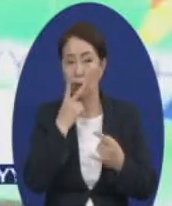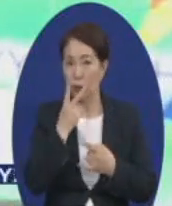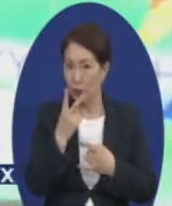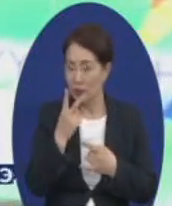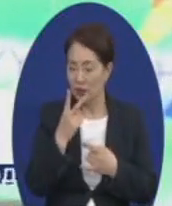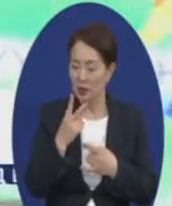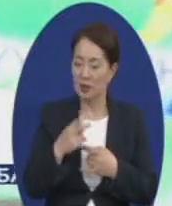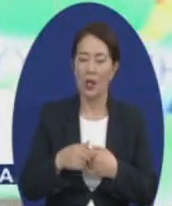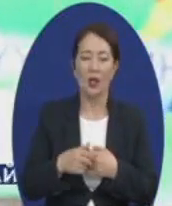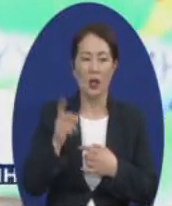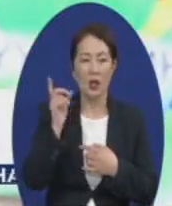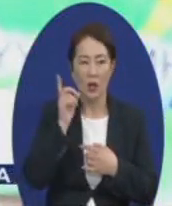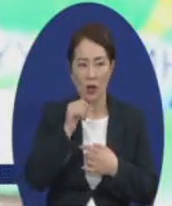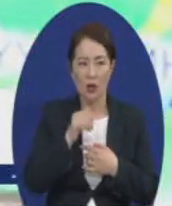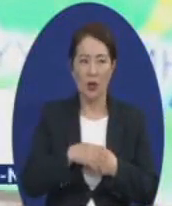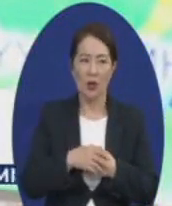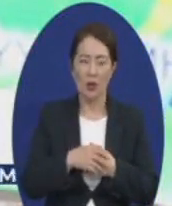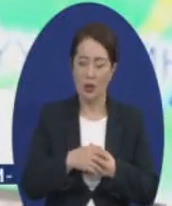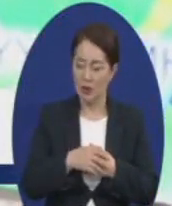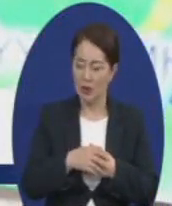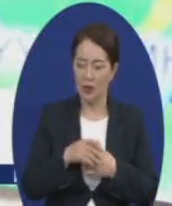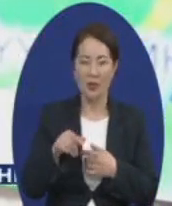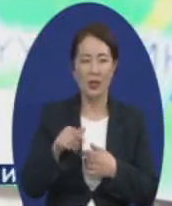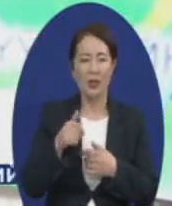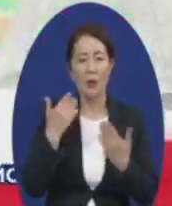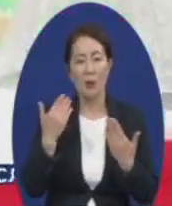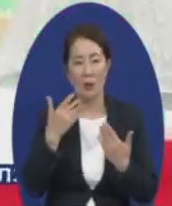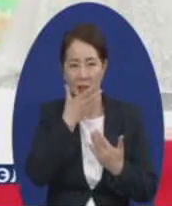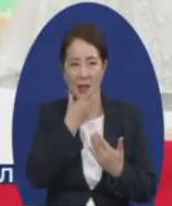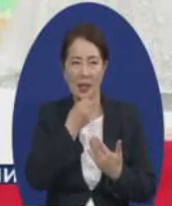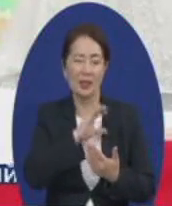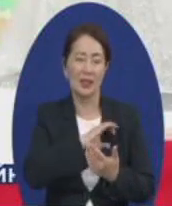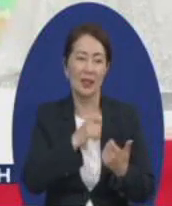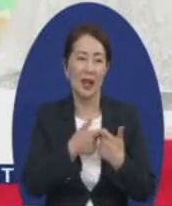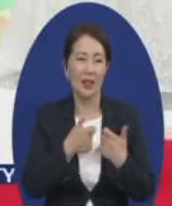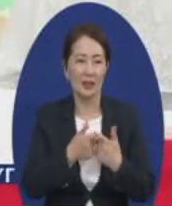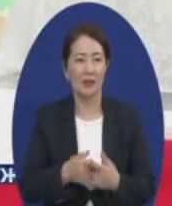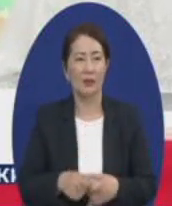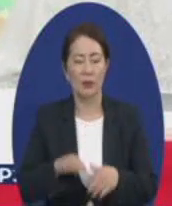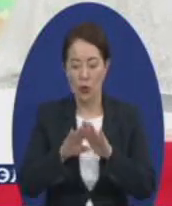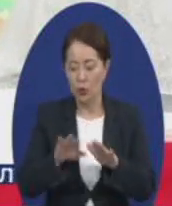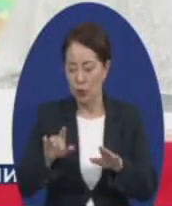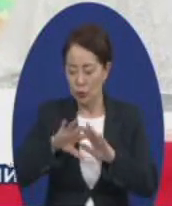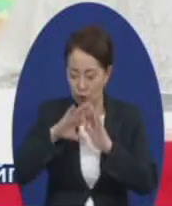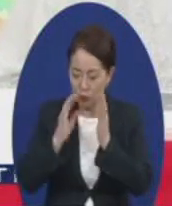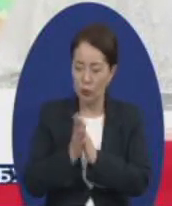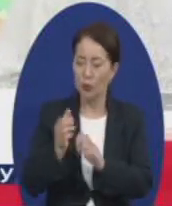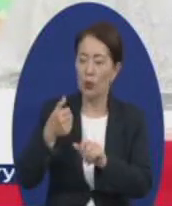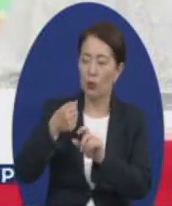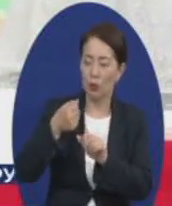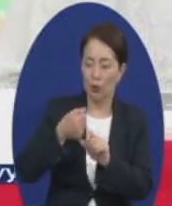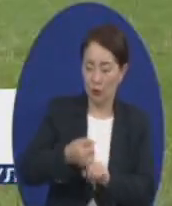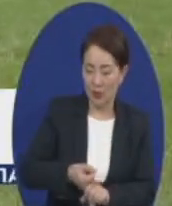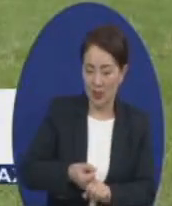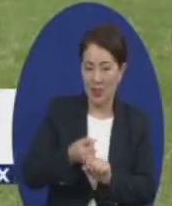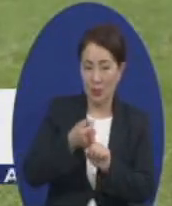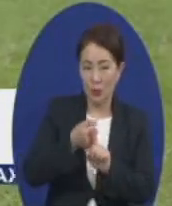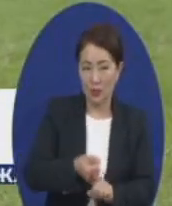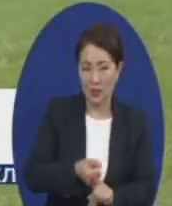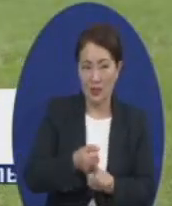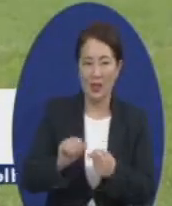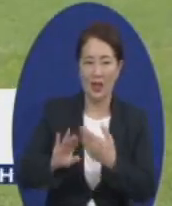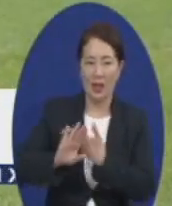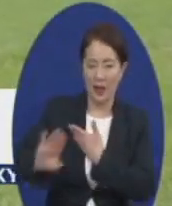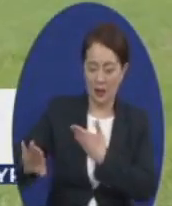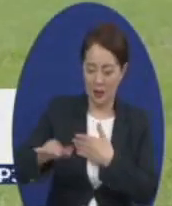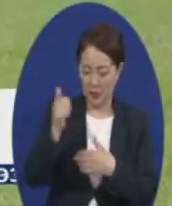тэгээ тоглолтын зөвшөөрсөн надад амар таалагдсан. Хүүхэд бүр хүчирхийллээс ангид байж эрүүл аюулгүй амар